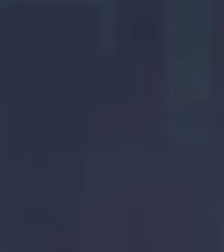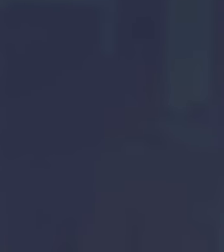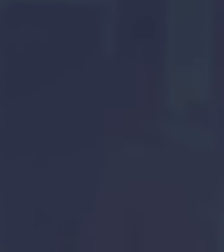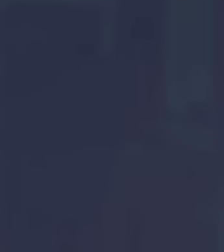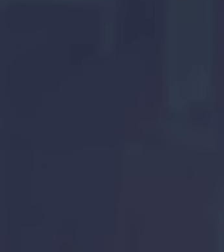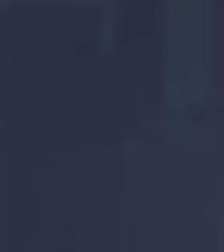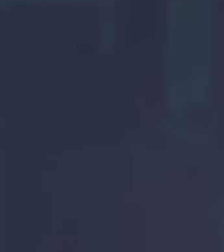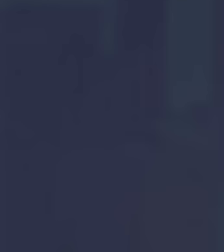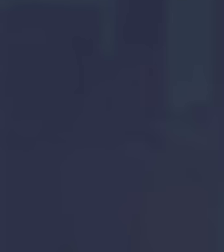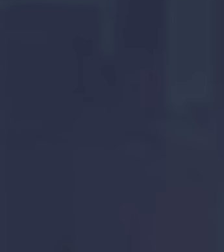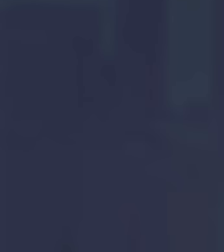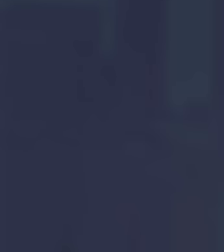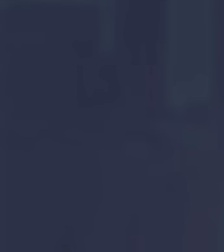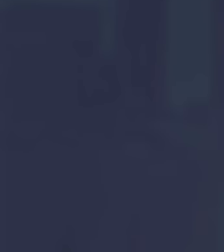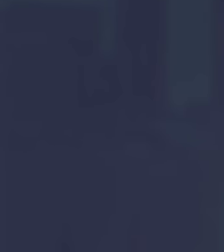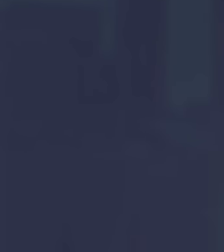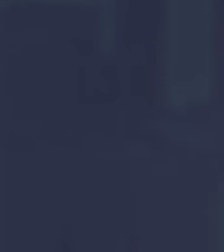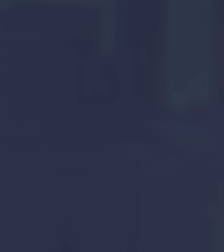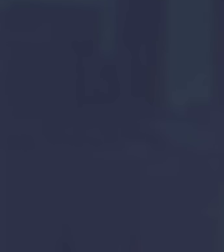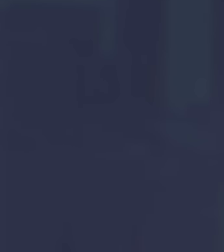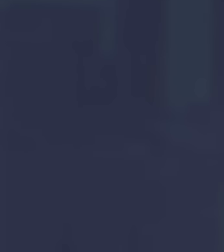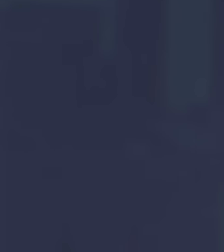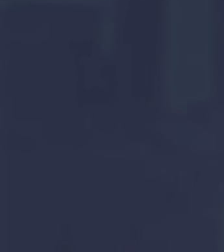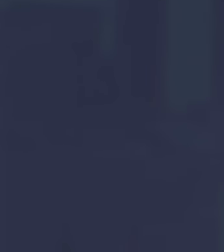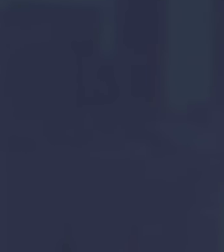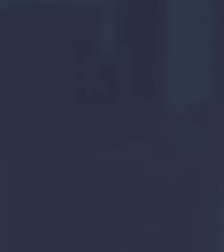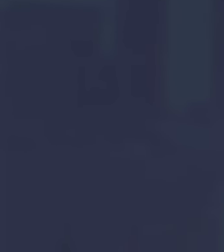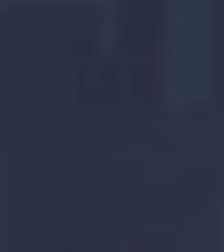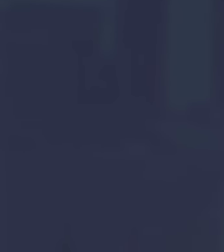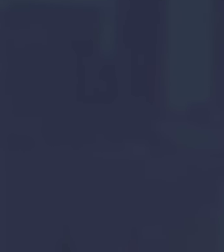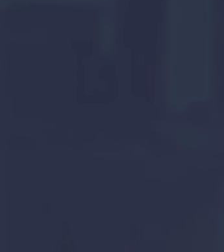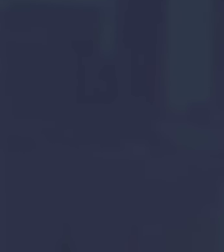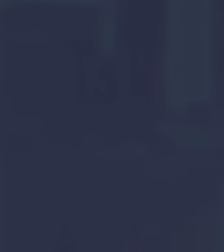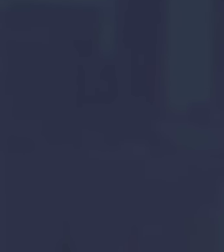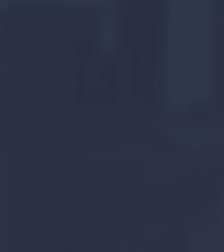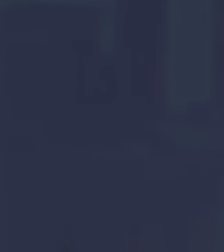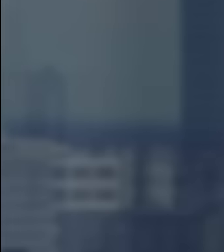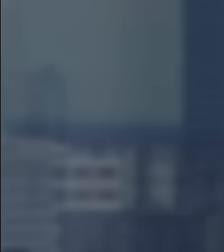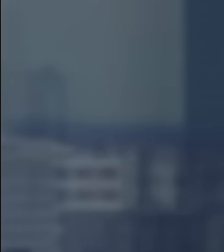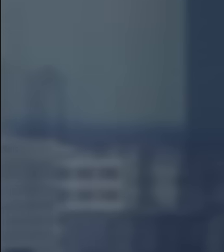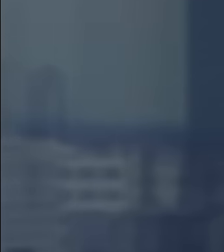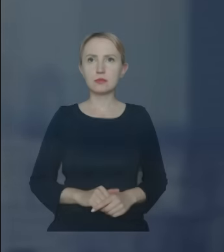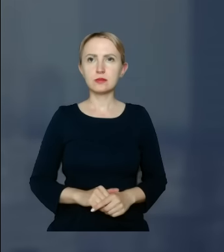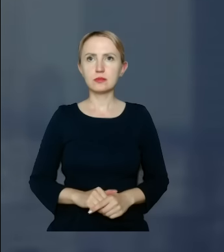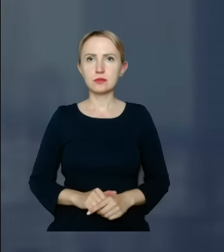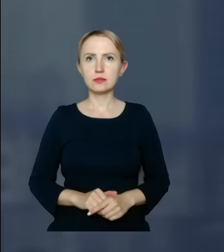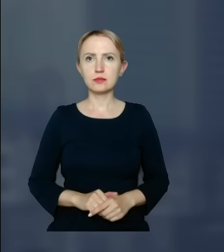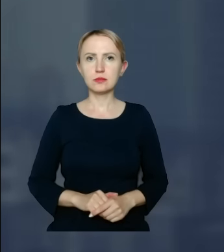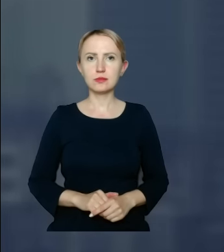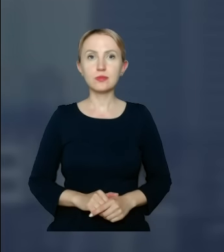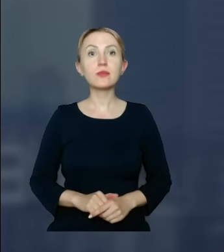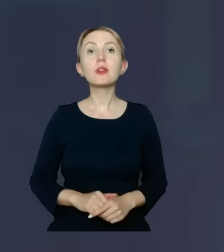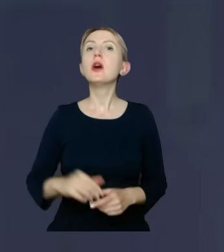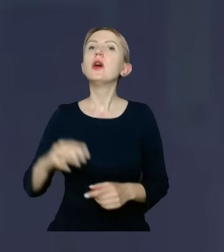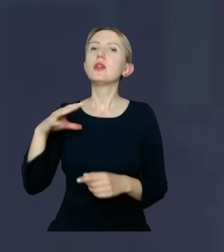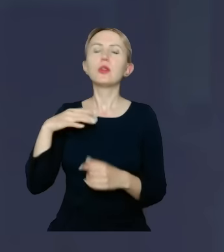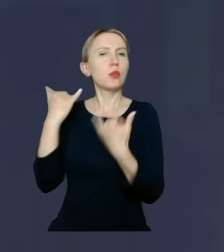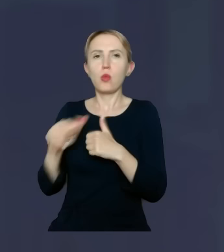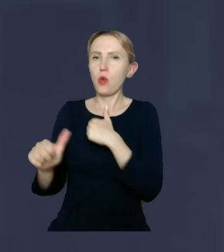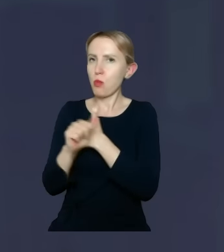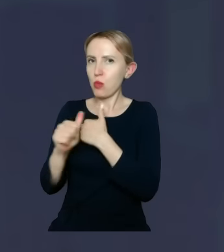te marsze w koszulkach Konstytucji i tak dalej. Właśnie. Nie, kiedy rządził poprzedni rząd, a obecna władza była w opozycji. Całkowicie nieuzasadnione.